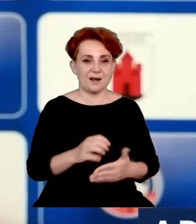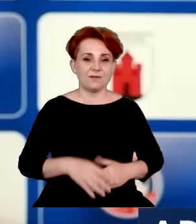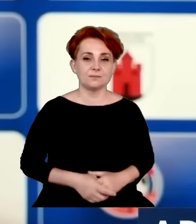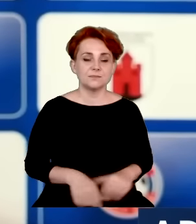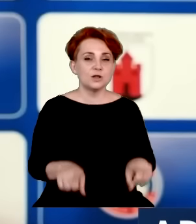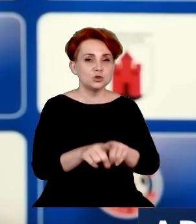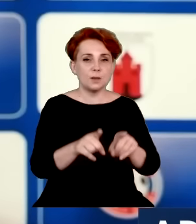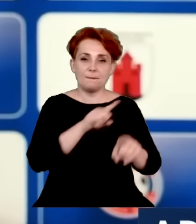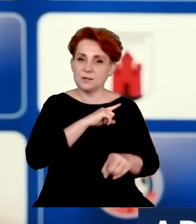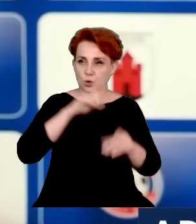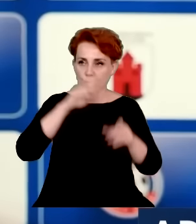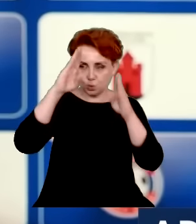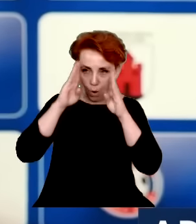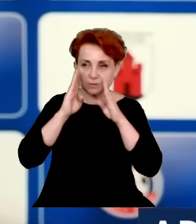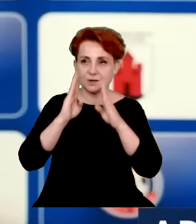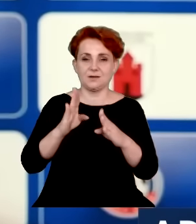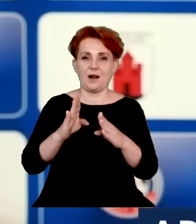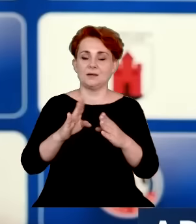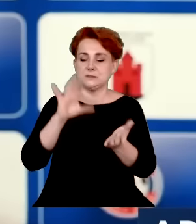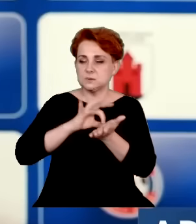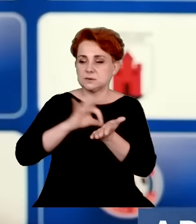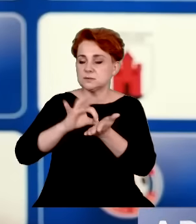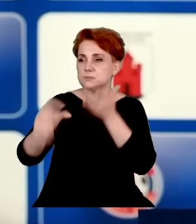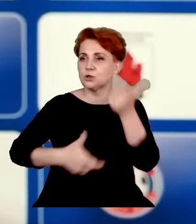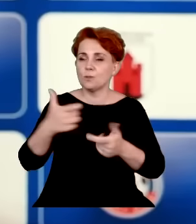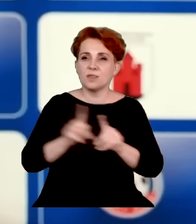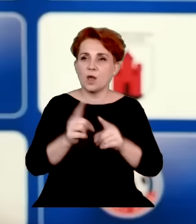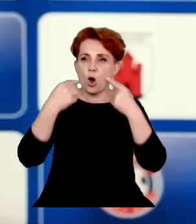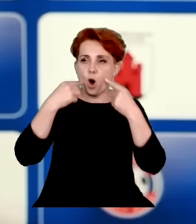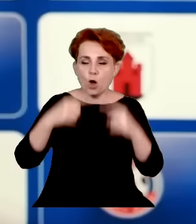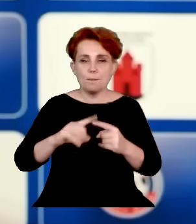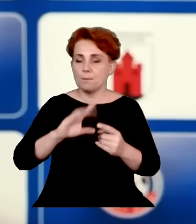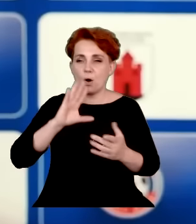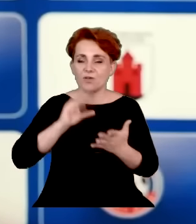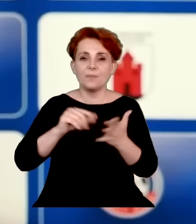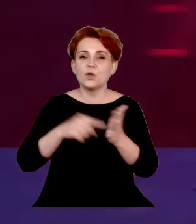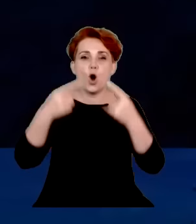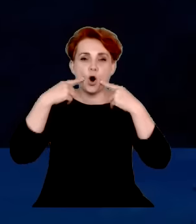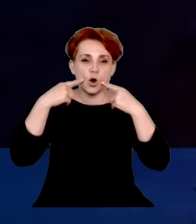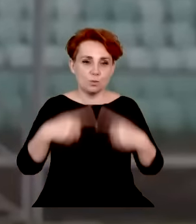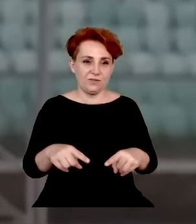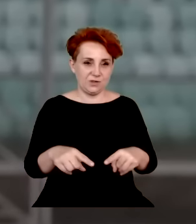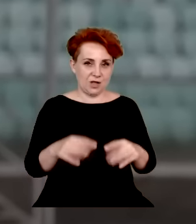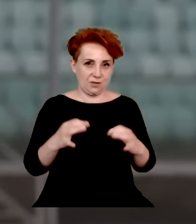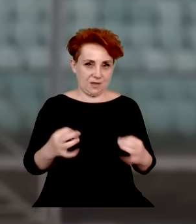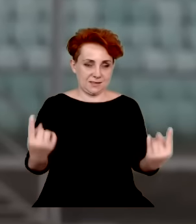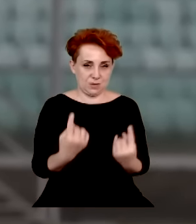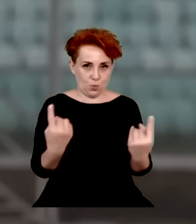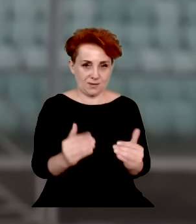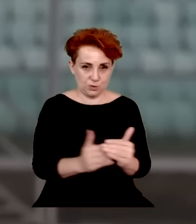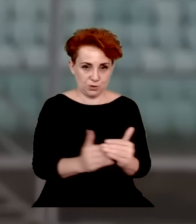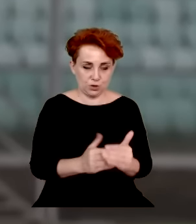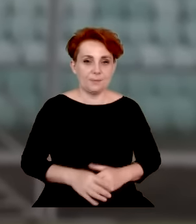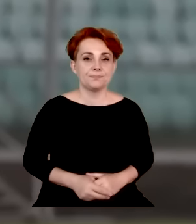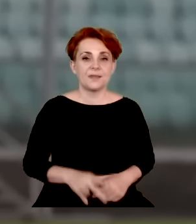koncentrację, musimy utrzymać konsekwencje i odpowiedzialność, jeszcze raz powtarzam, za moment, w którym się znaleźliśmy. Jagiellonia